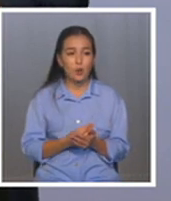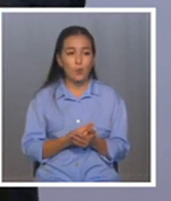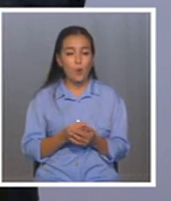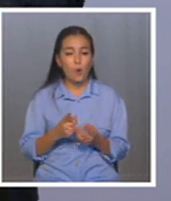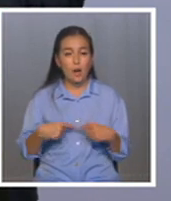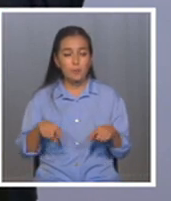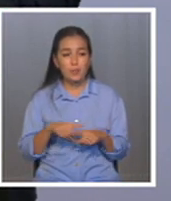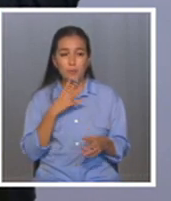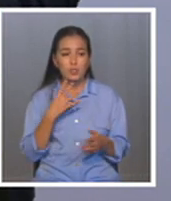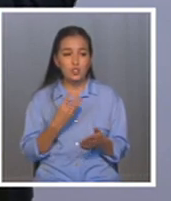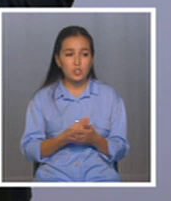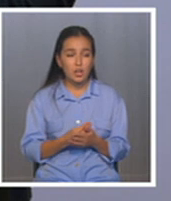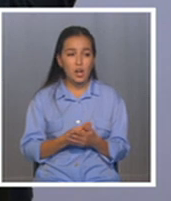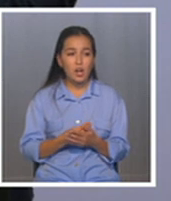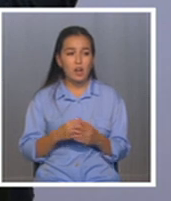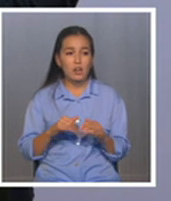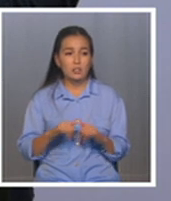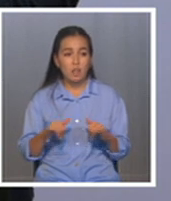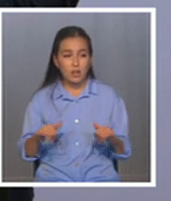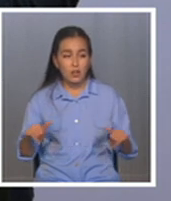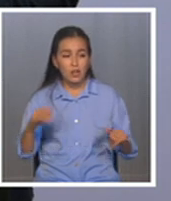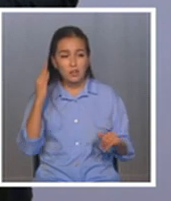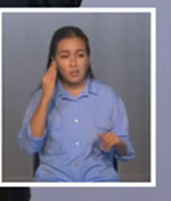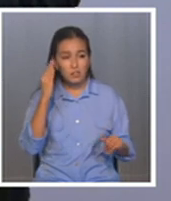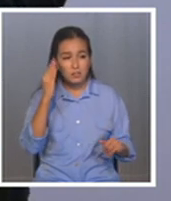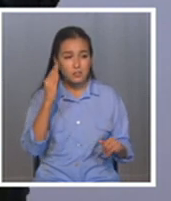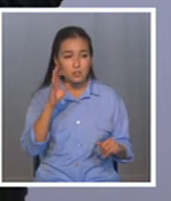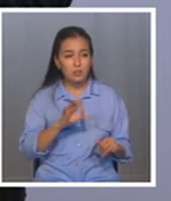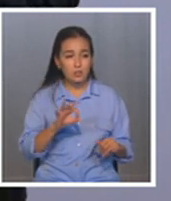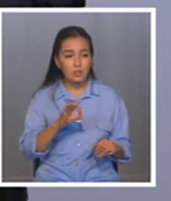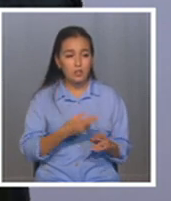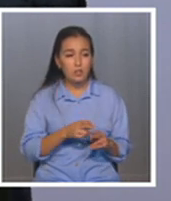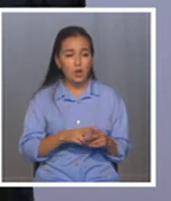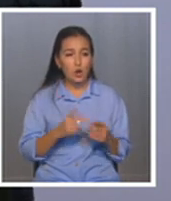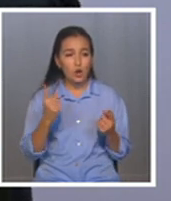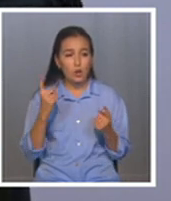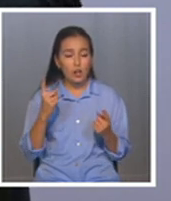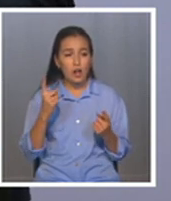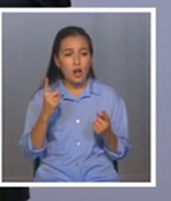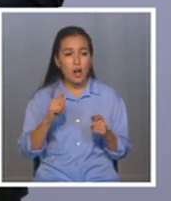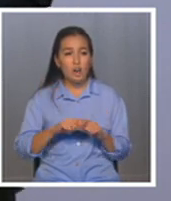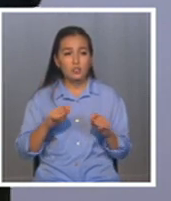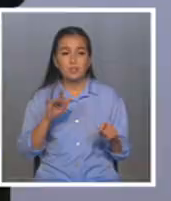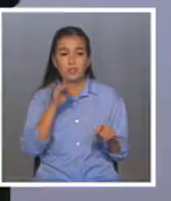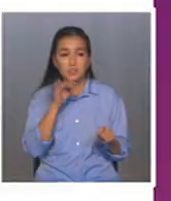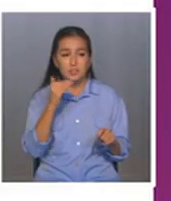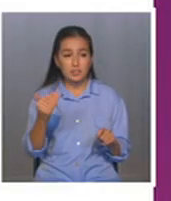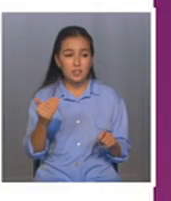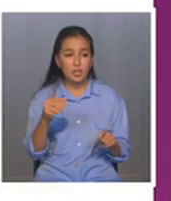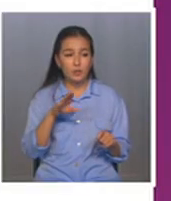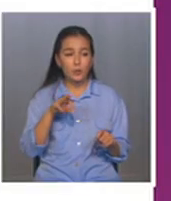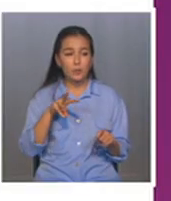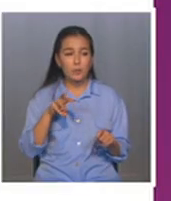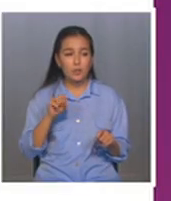жалпы кеңінен таралу идеясын ұлы географиялық ашулар кезінде Томас